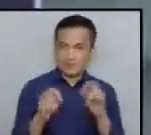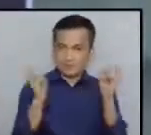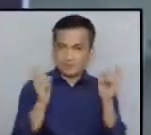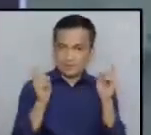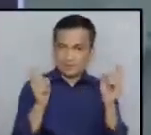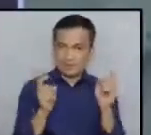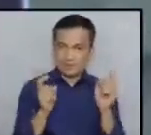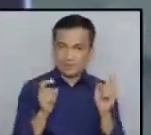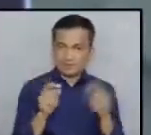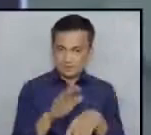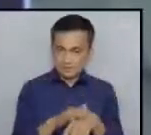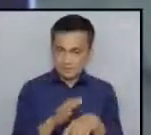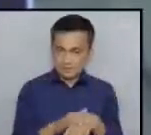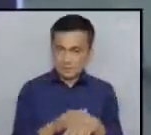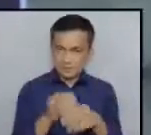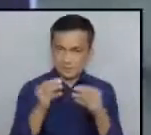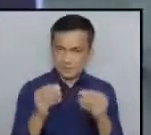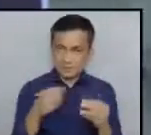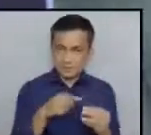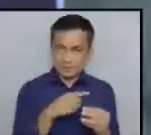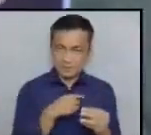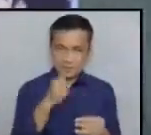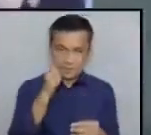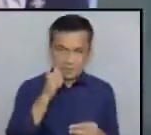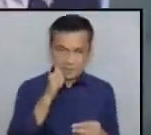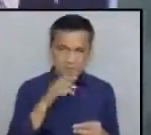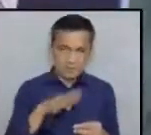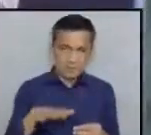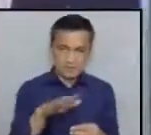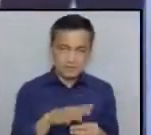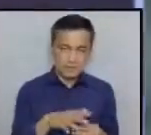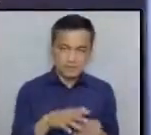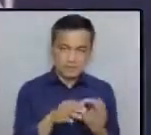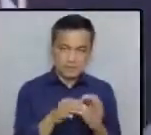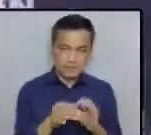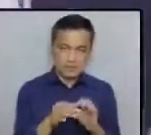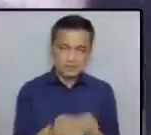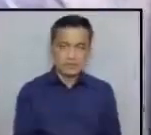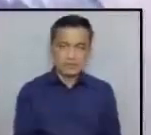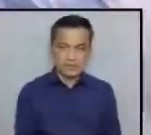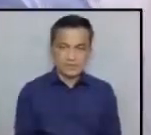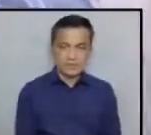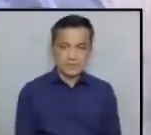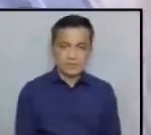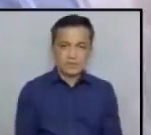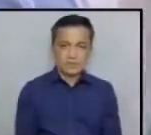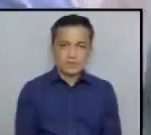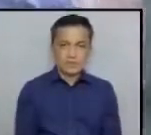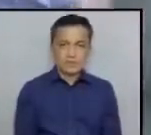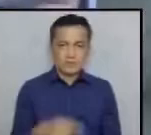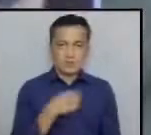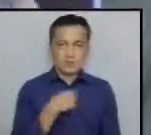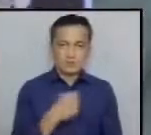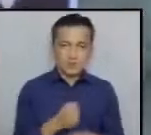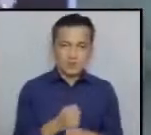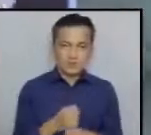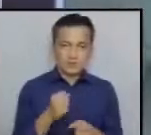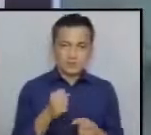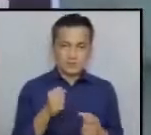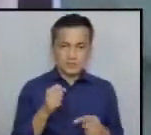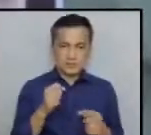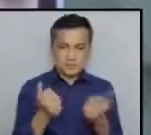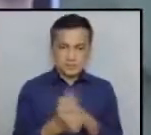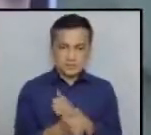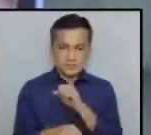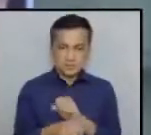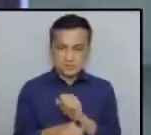lang at mensahe sa ating mga kababaihan at sa lahat na nakikiisa sa celebration ngayon. Sabi rito, we make change work for women, tari, para lakas